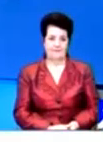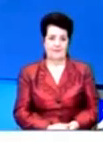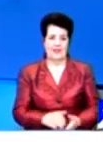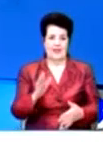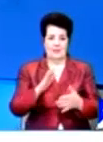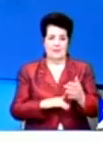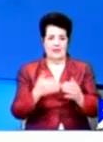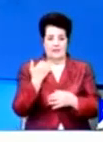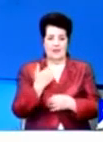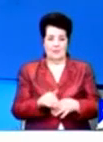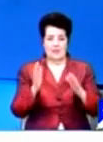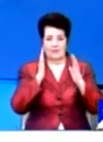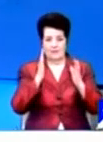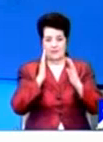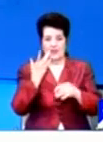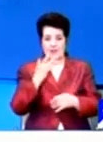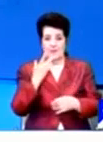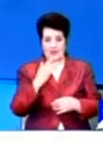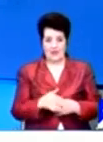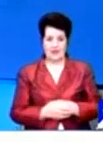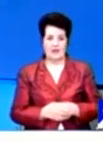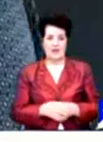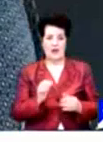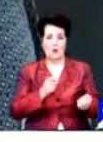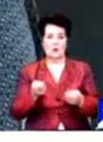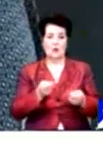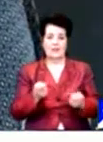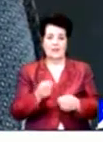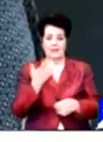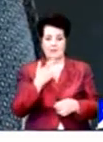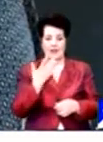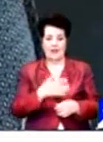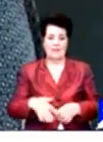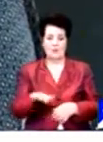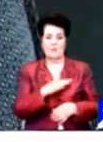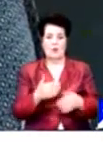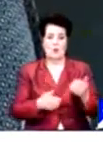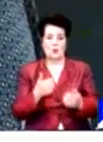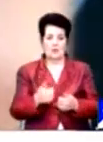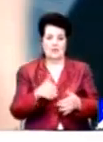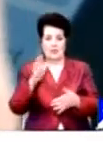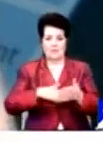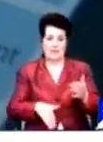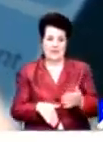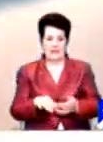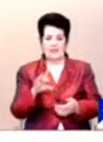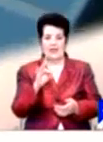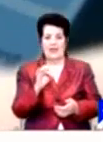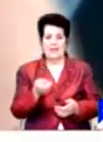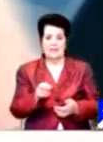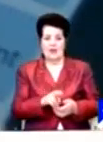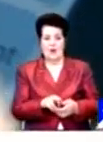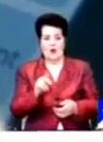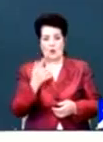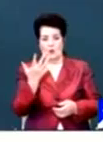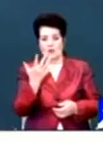Amendă record pentru Facebook în Statele Unite ale Americii. Autoritatea americană în domeniul concurenței va amenda rețeaua de socializare cu